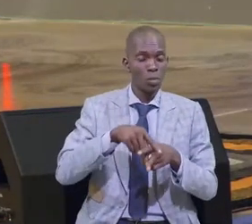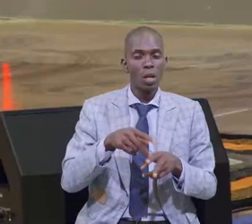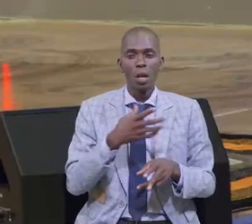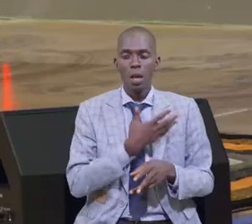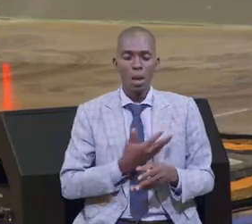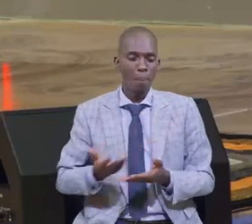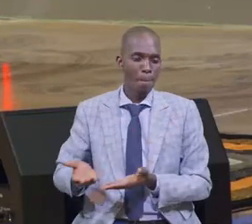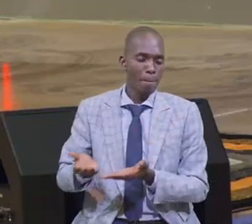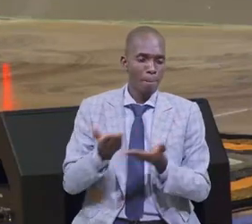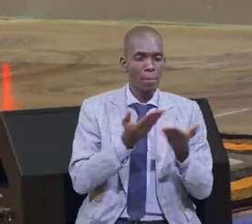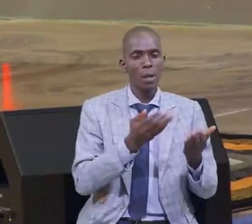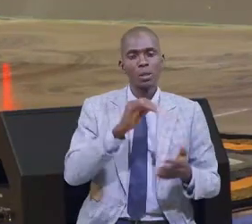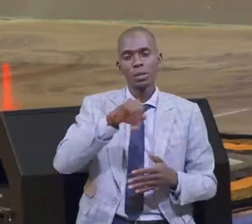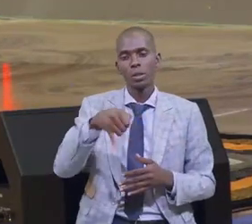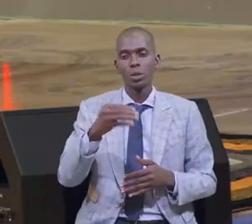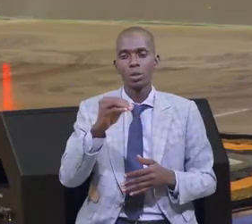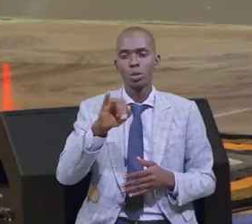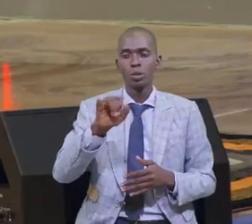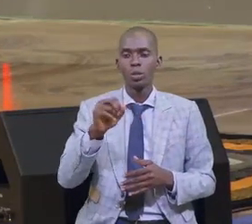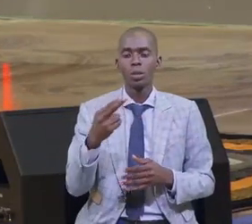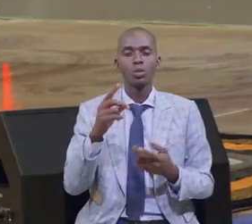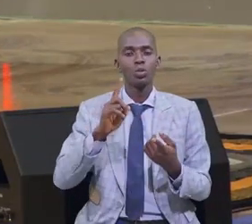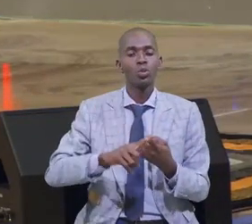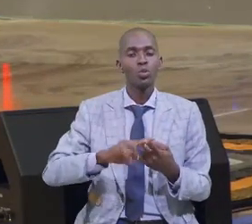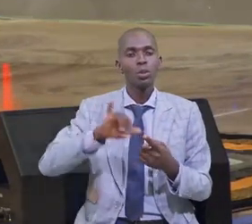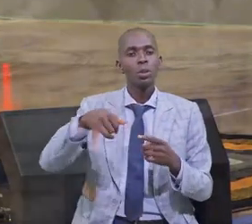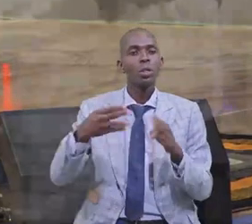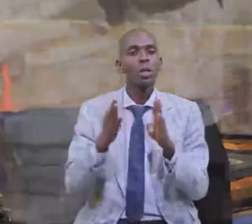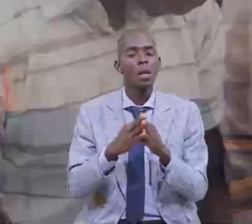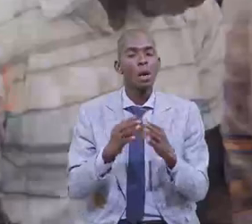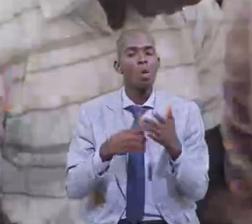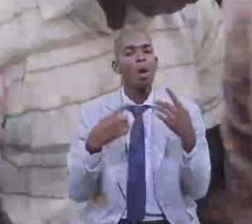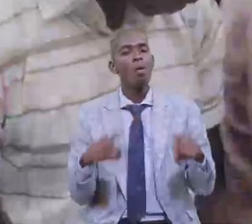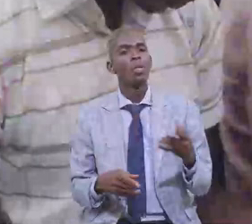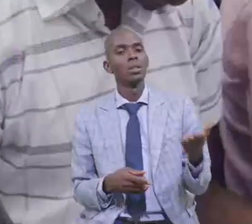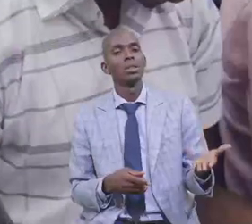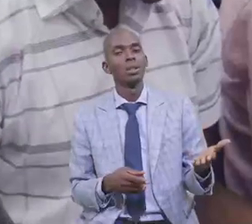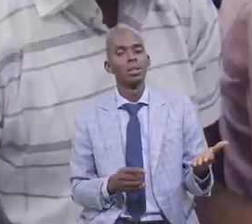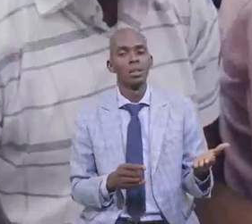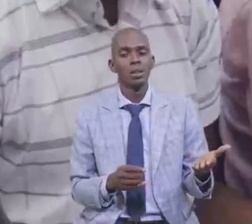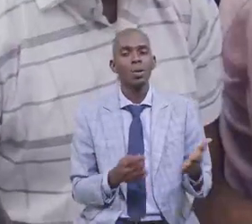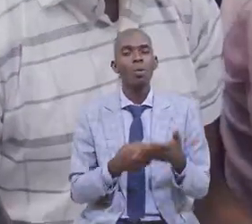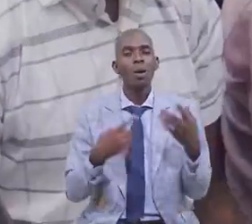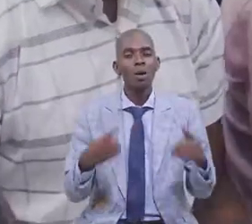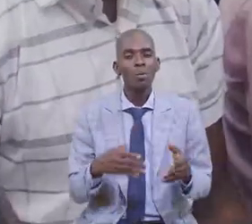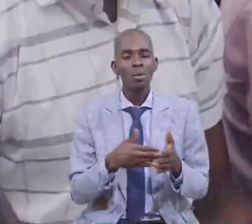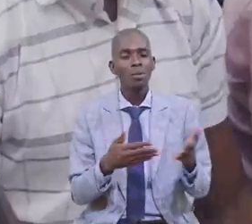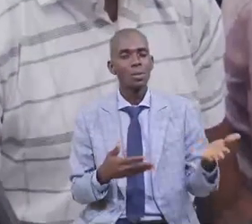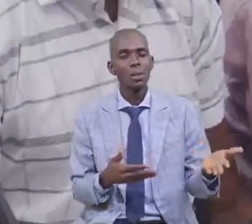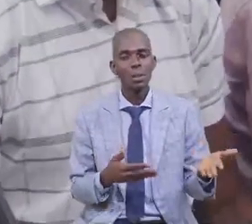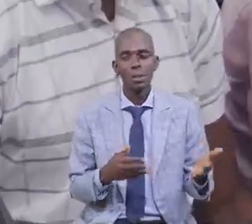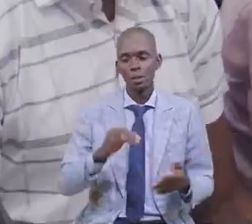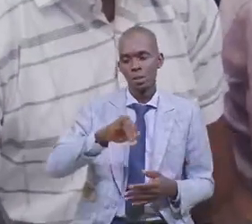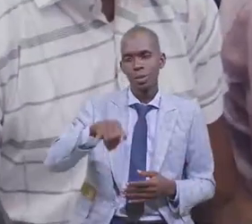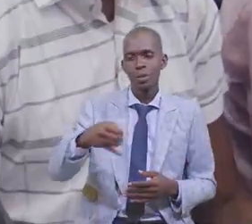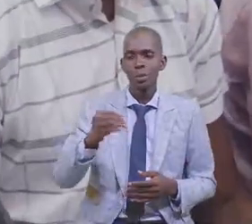et l'emmenèrent à Jérusalem. Dites-moi ce qui suit là-bas. Dites-le-moi encore.